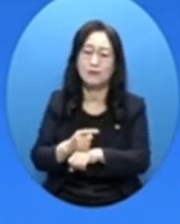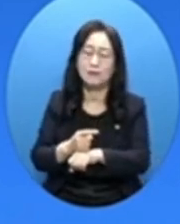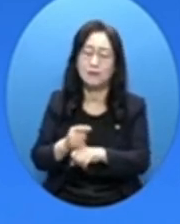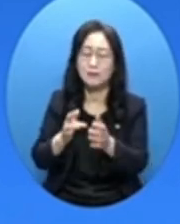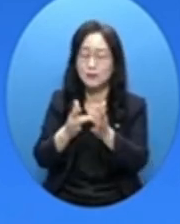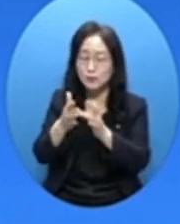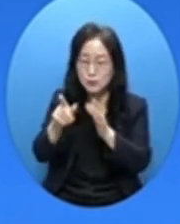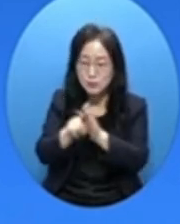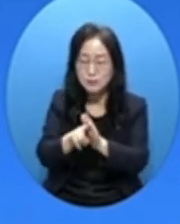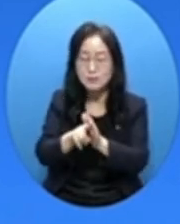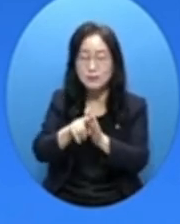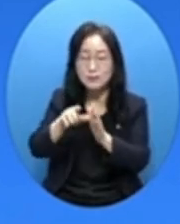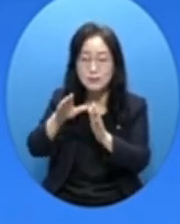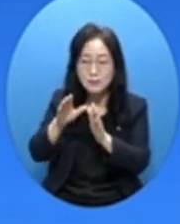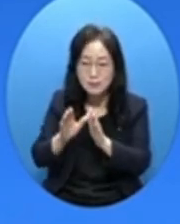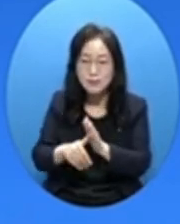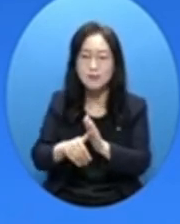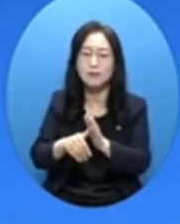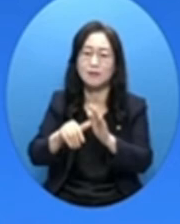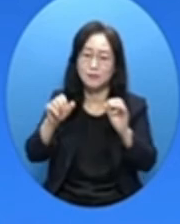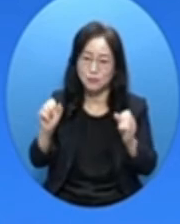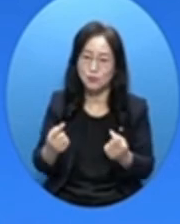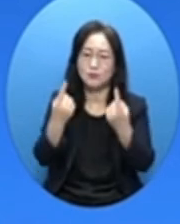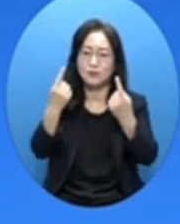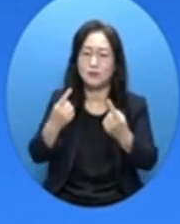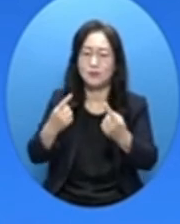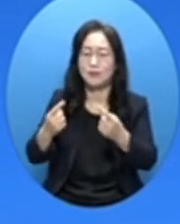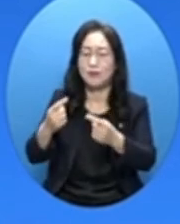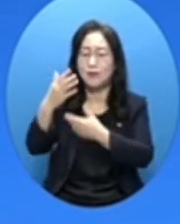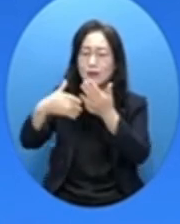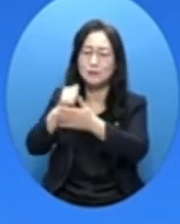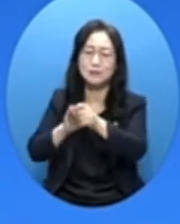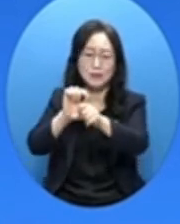예수 믿을 때 그 사랑을 받은 것입니다.